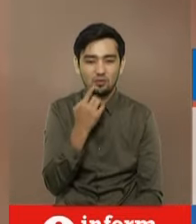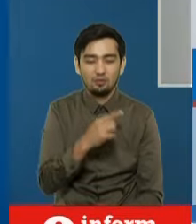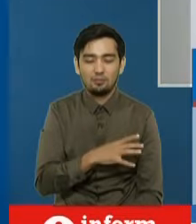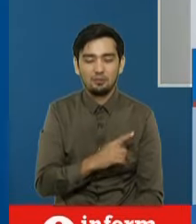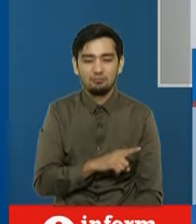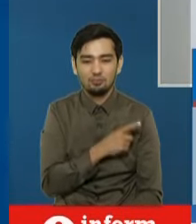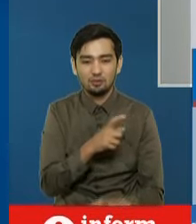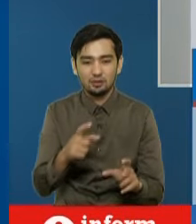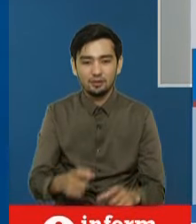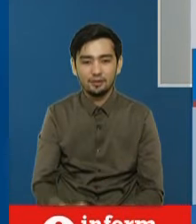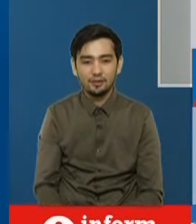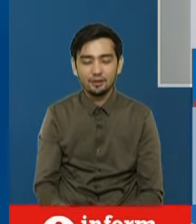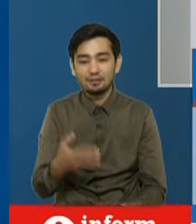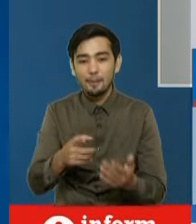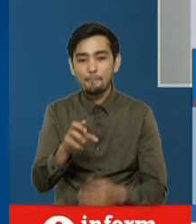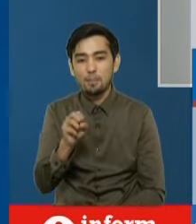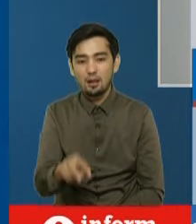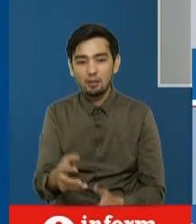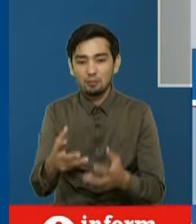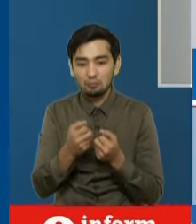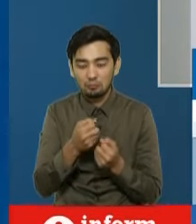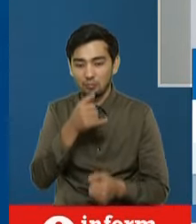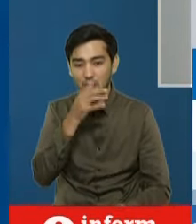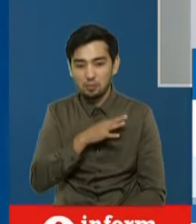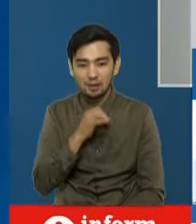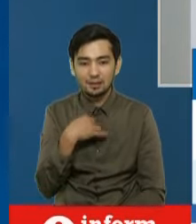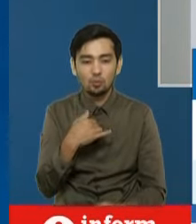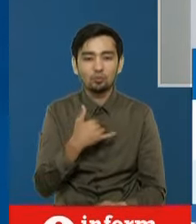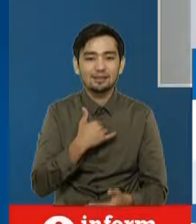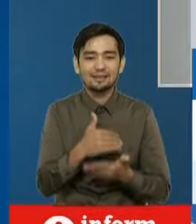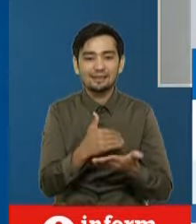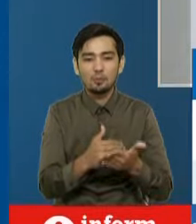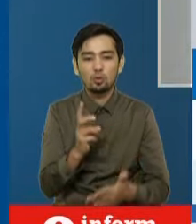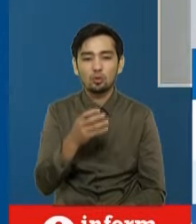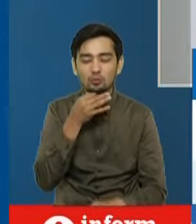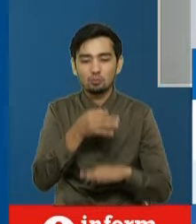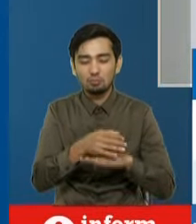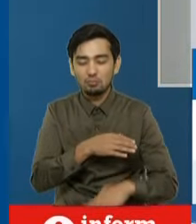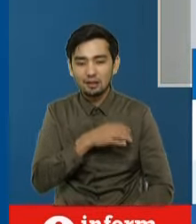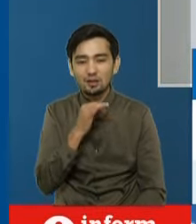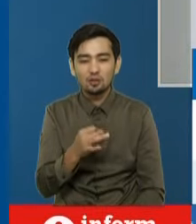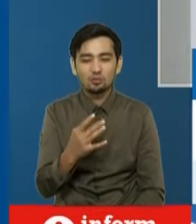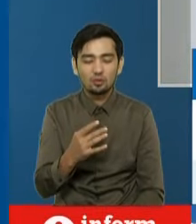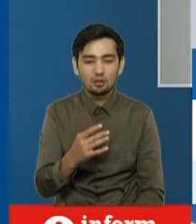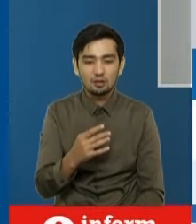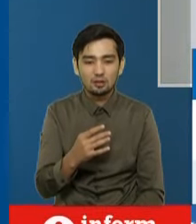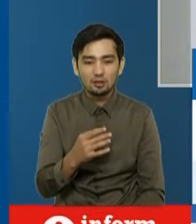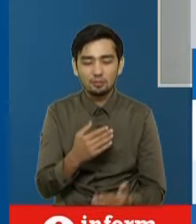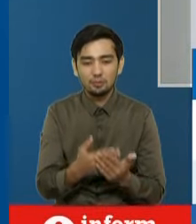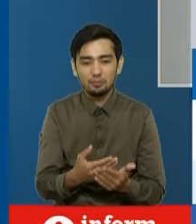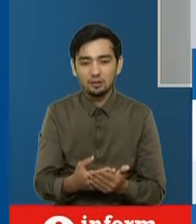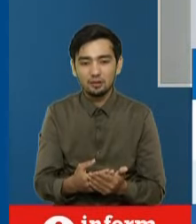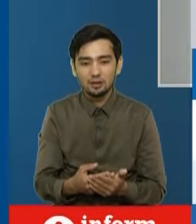эксперты. Даже если он не набрал балл, кто сказал, что у нас система национального тестирования настолько как бы